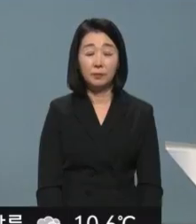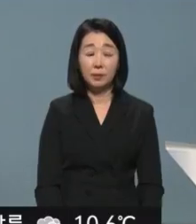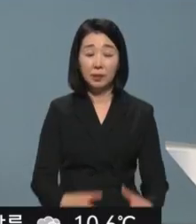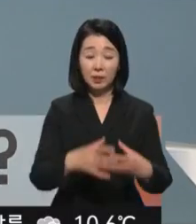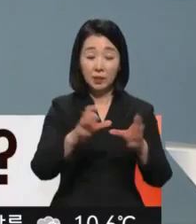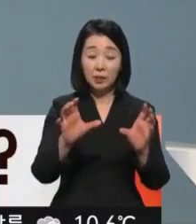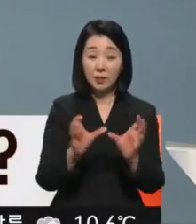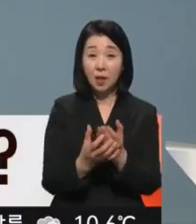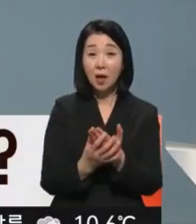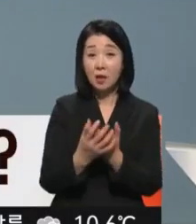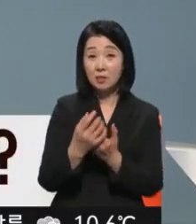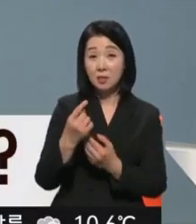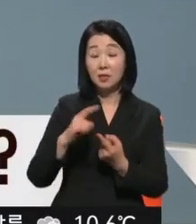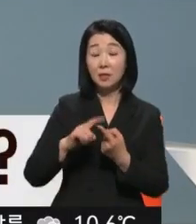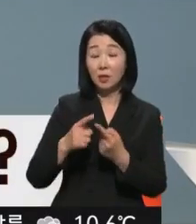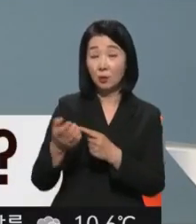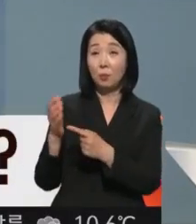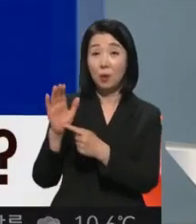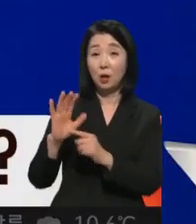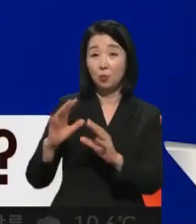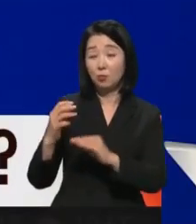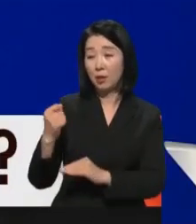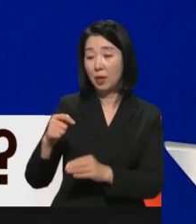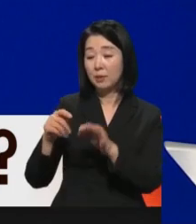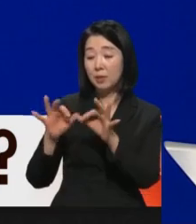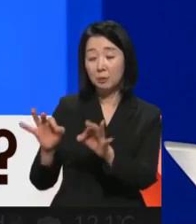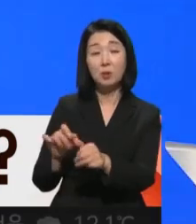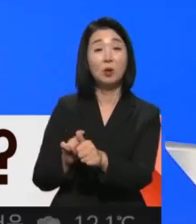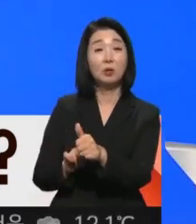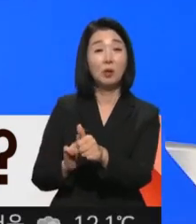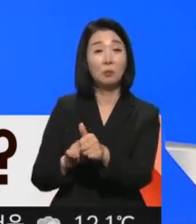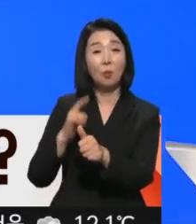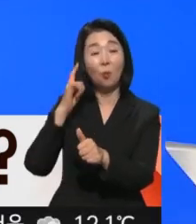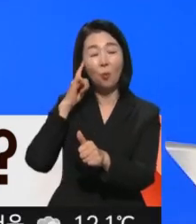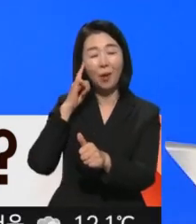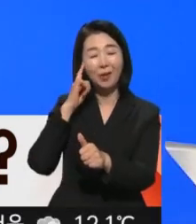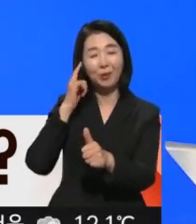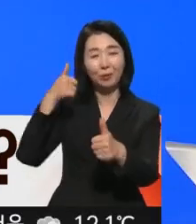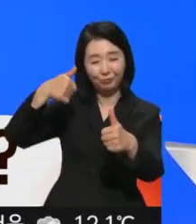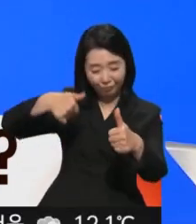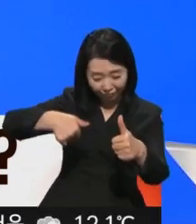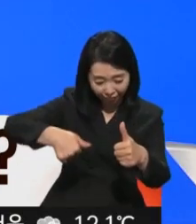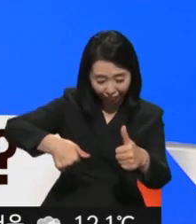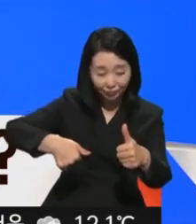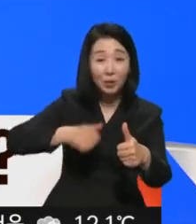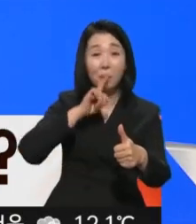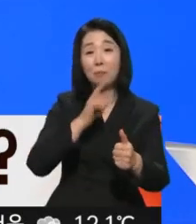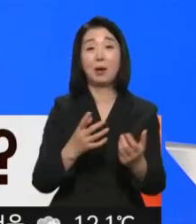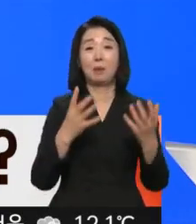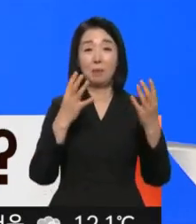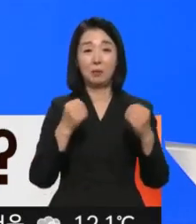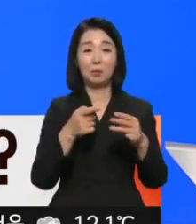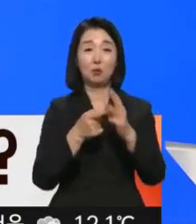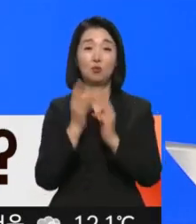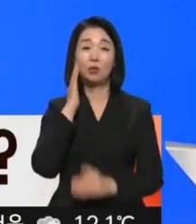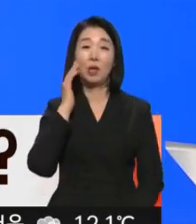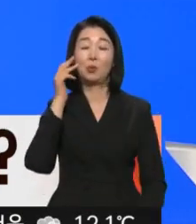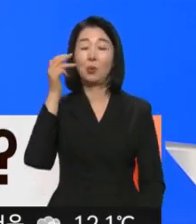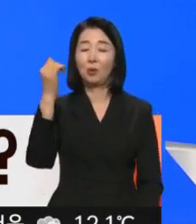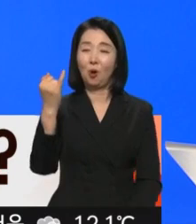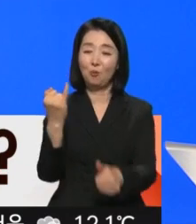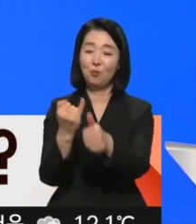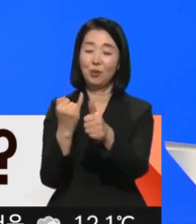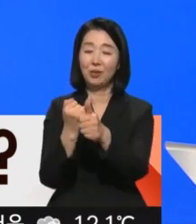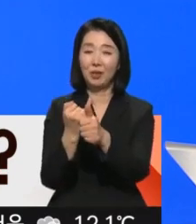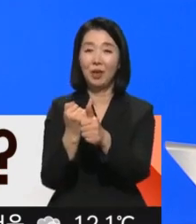당정 일체를 전면에 내세웠죠. 국민의힘 김기현 대표가 이른바 폴더 인사로 구설에 올랐습니다. 윤석열 대통령과 김건희 여사에게